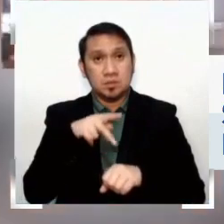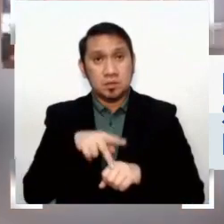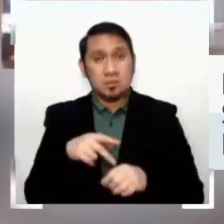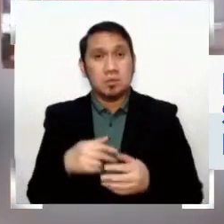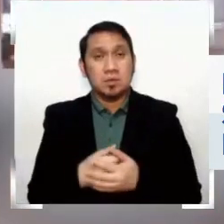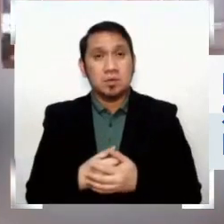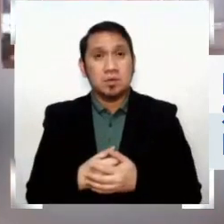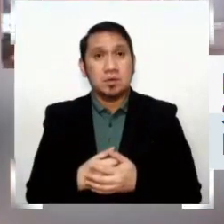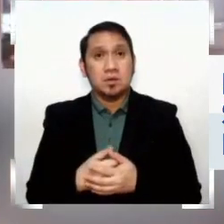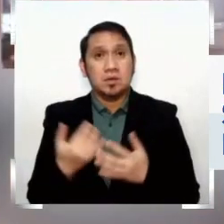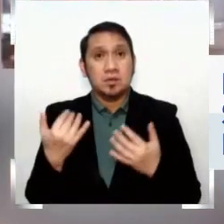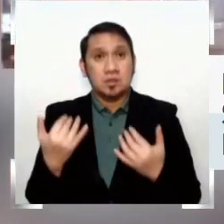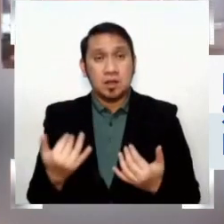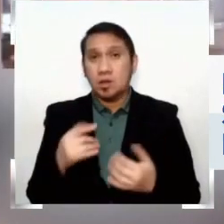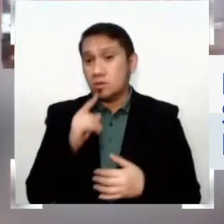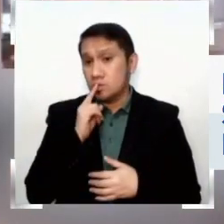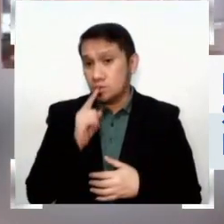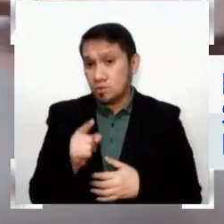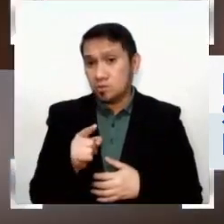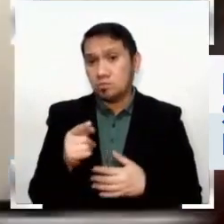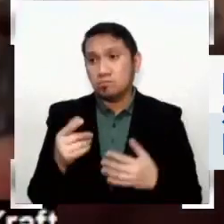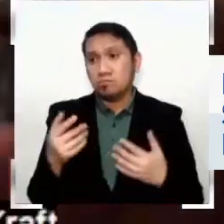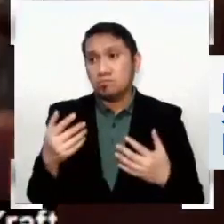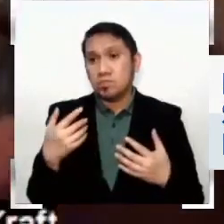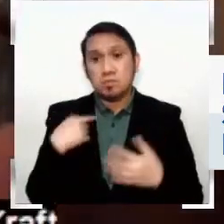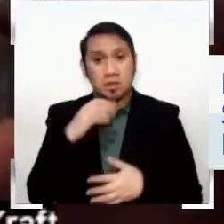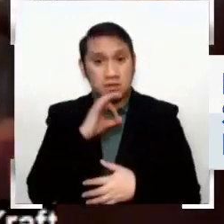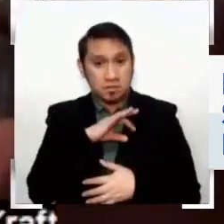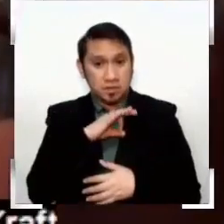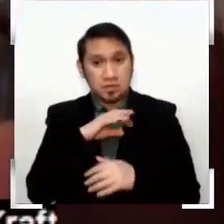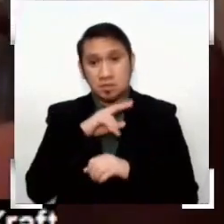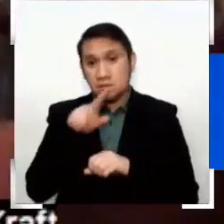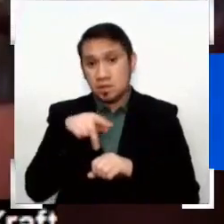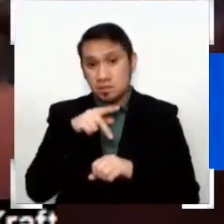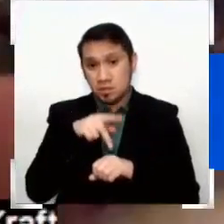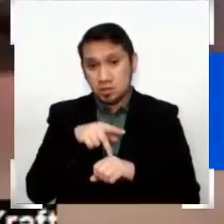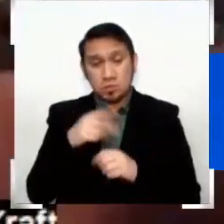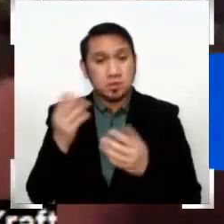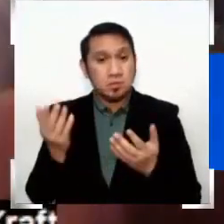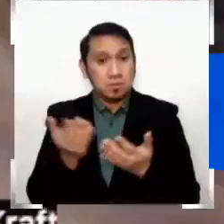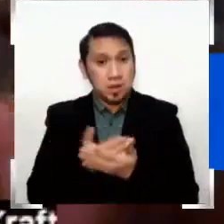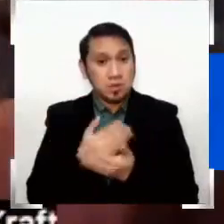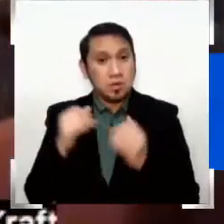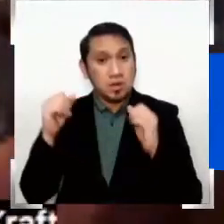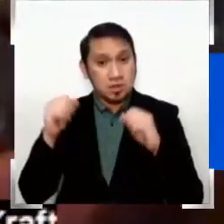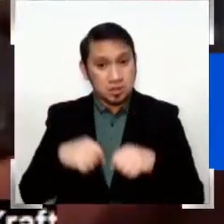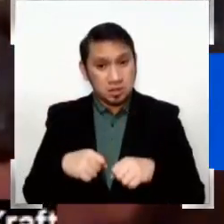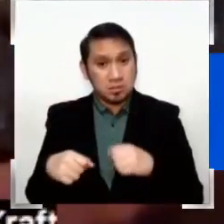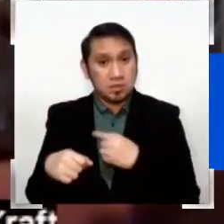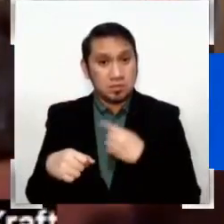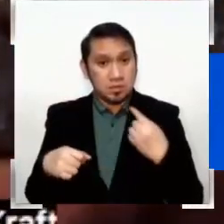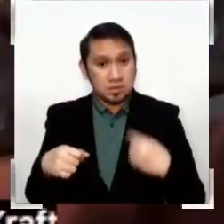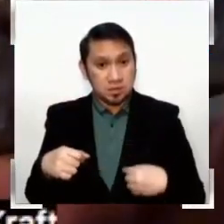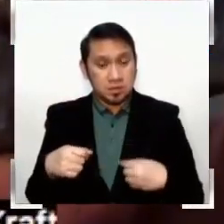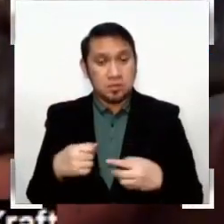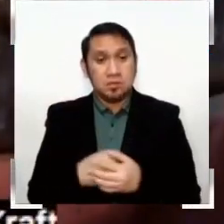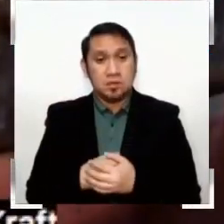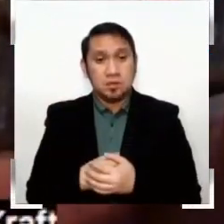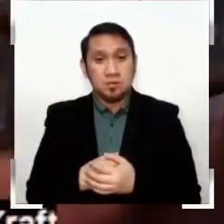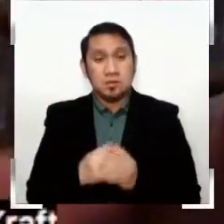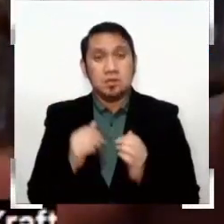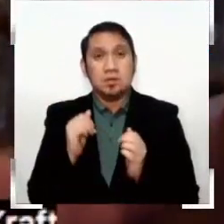ang Pilipinas sa mga bagong kasunduan nito sa China? I think it's a game, no? It opens up direct links,